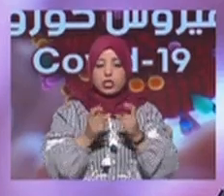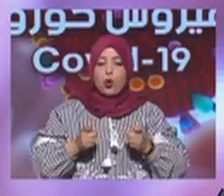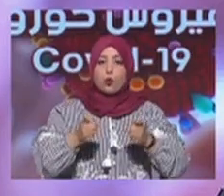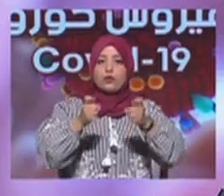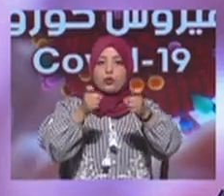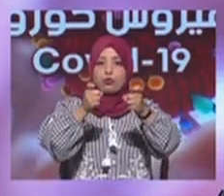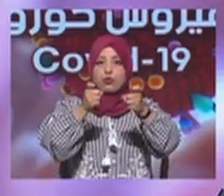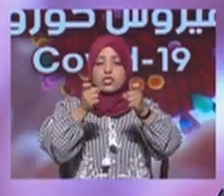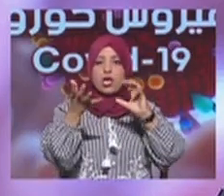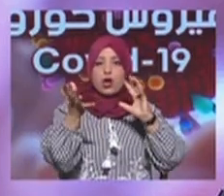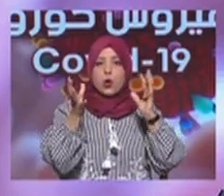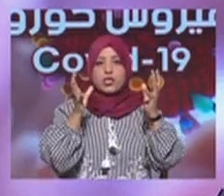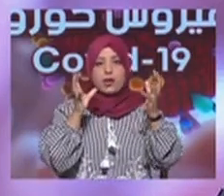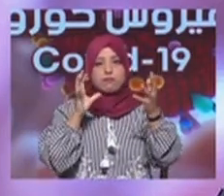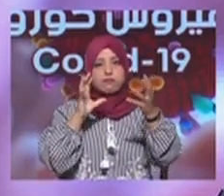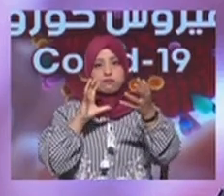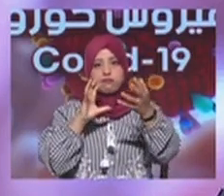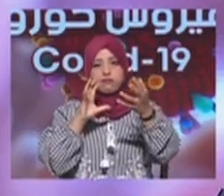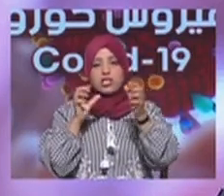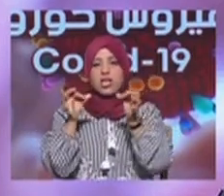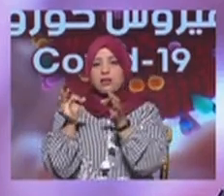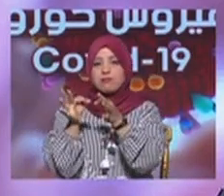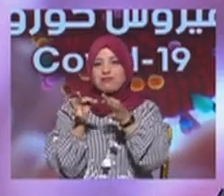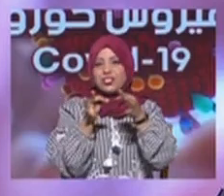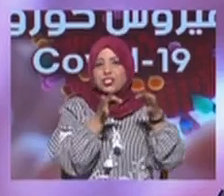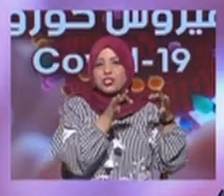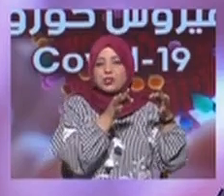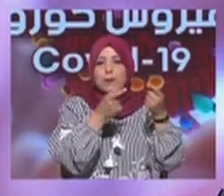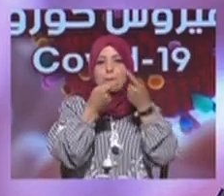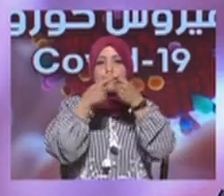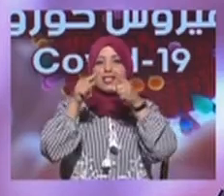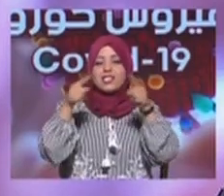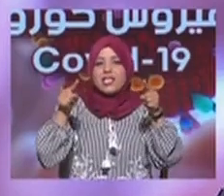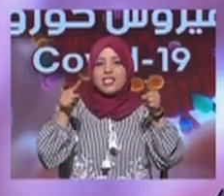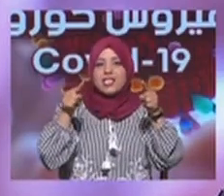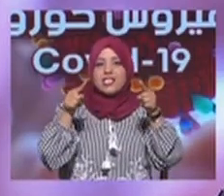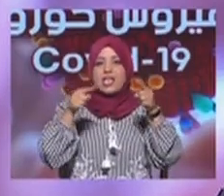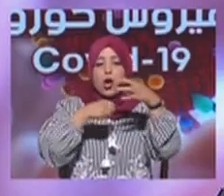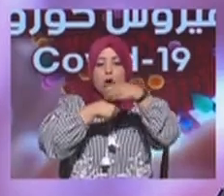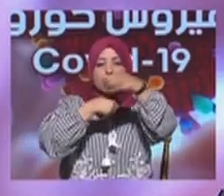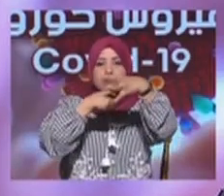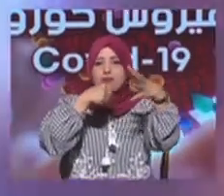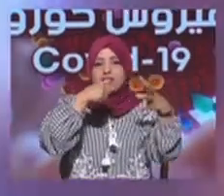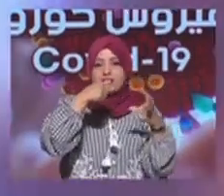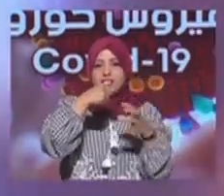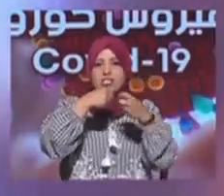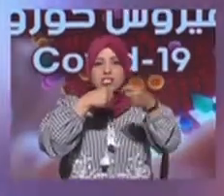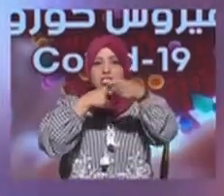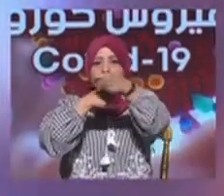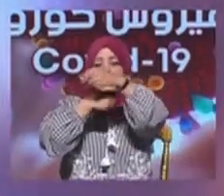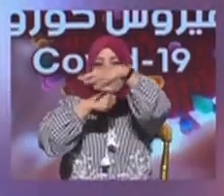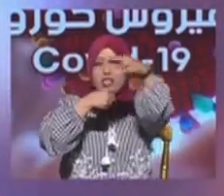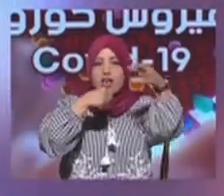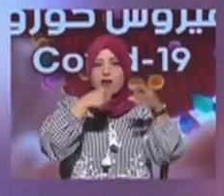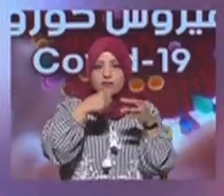اكثر، لما حاله هو كل يوم ناخذ فيها هذه الفكره وطريقه التحكم. تفضل دكتور. وعنده الاشواك هذيك اللي نشوفوا فيها اللي خارجه وهذيك اللي باش يلصق فيها